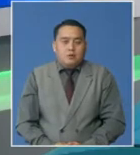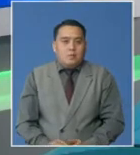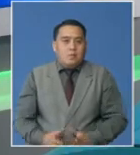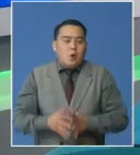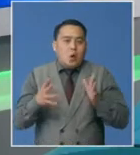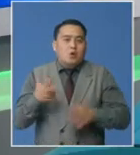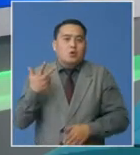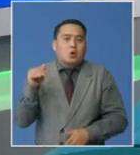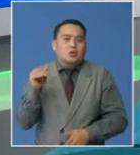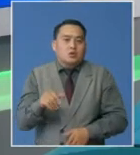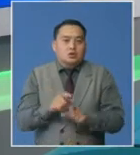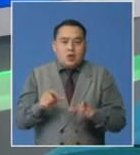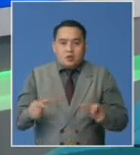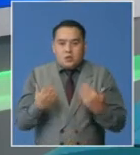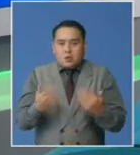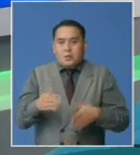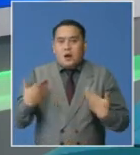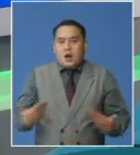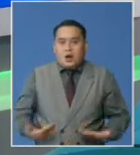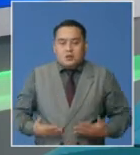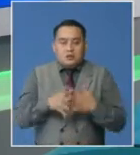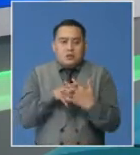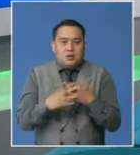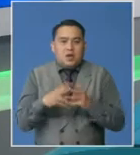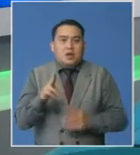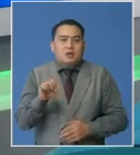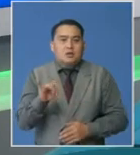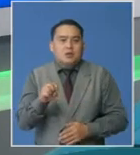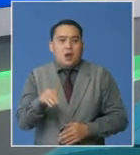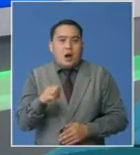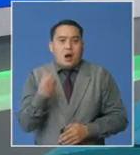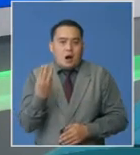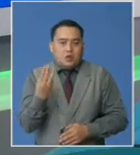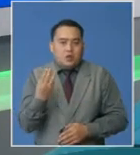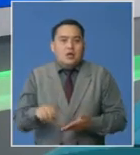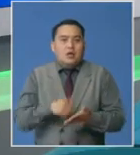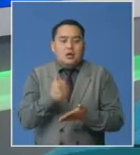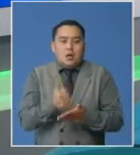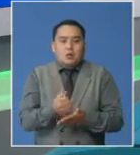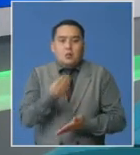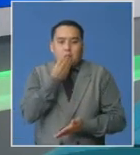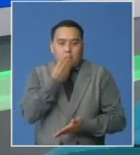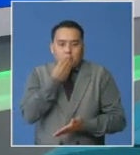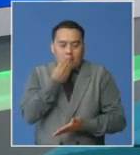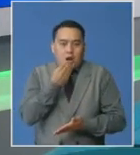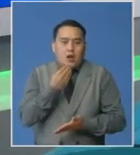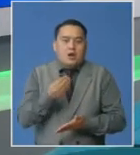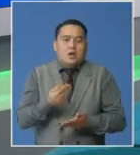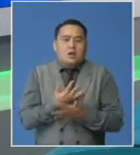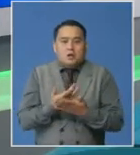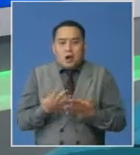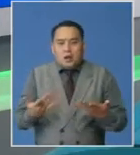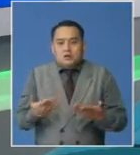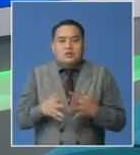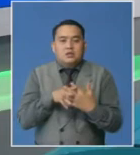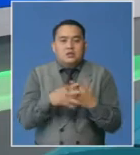Уже более 3000 человек на сегодня проживают в селе Кызылагаш. Однако до сих пор основной продукт питания, хлеб и хлебобулочные изделия в